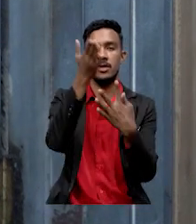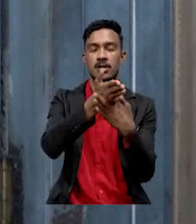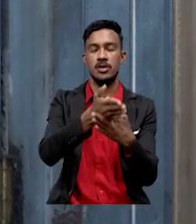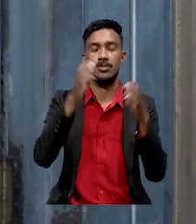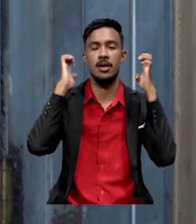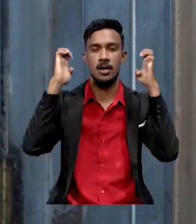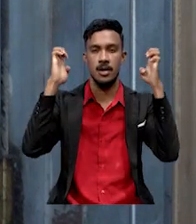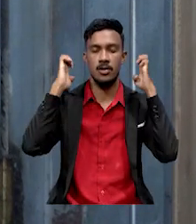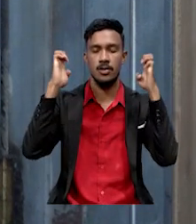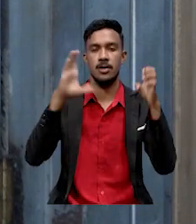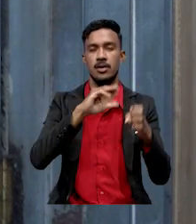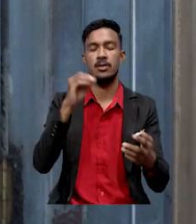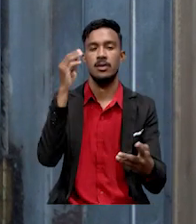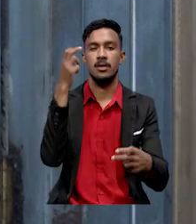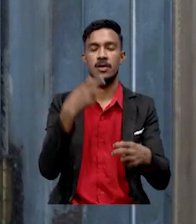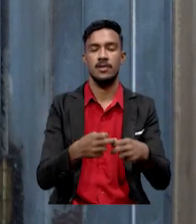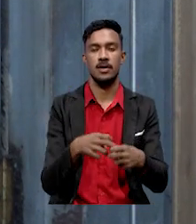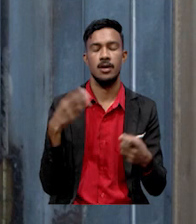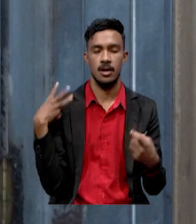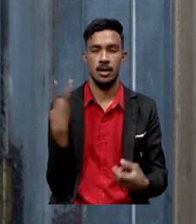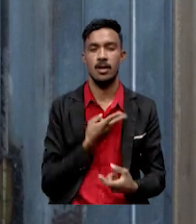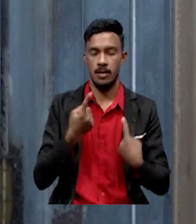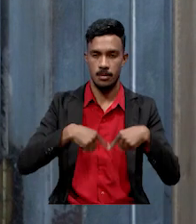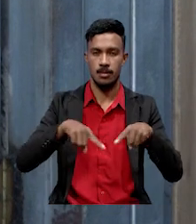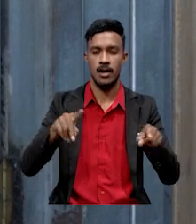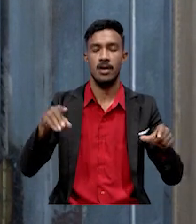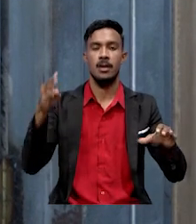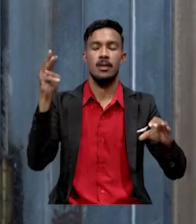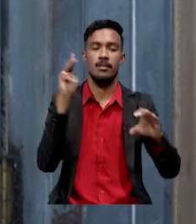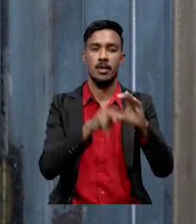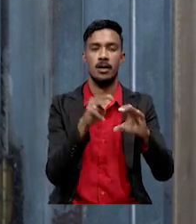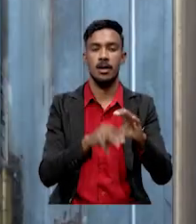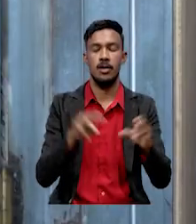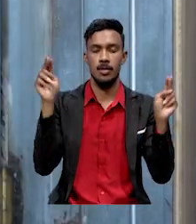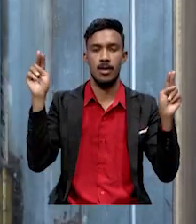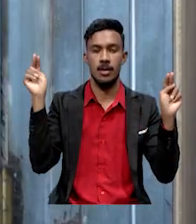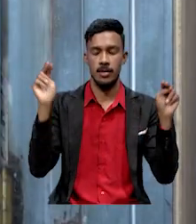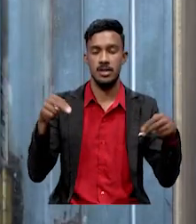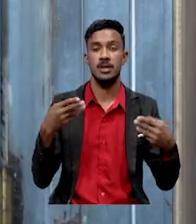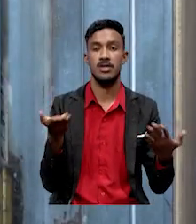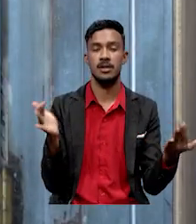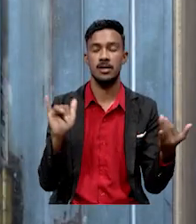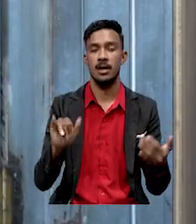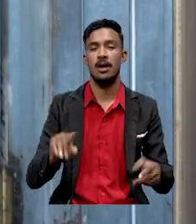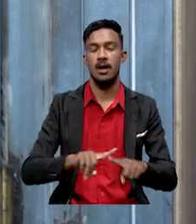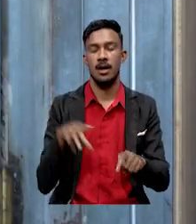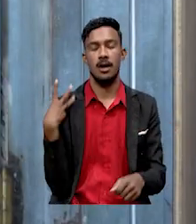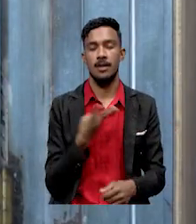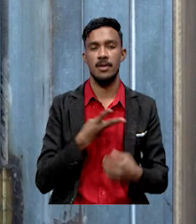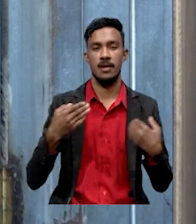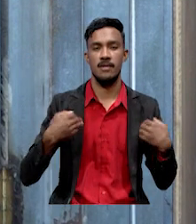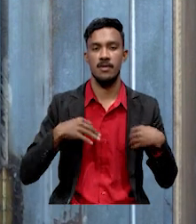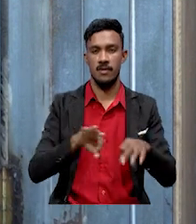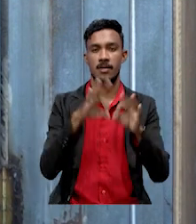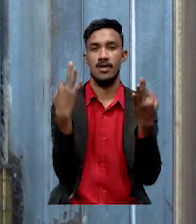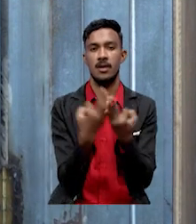educação, difícil ita watu ba mercado, so sebut precisa ser ne. Ami iha familia ne lolosnya ami